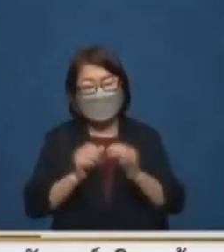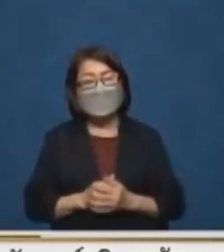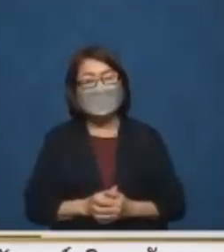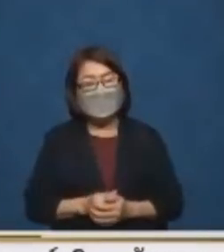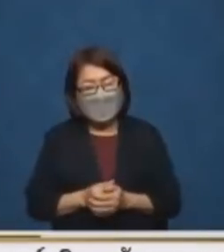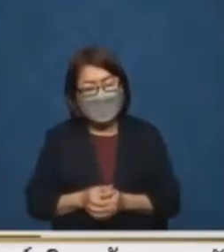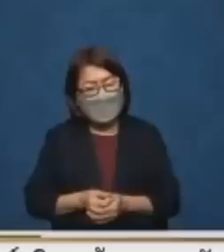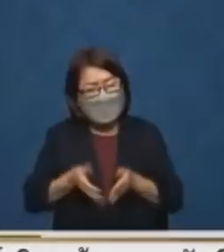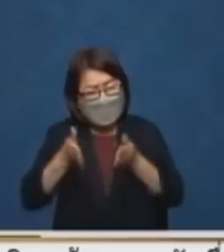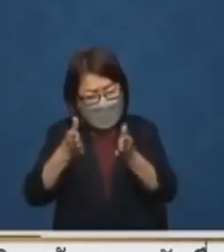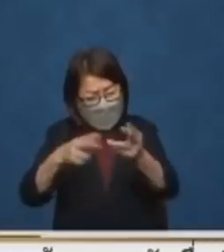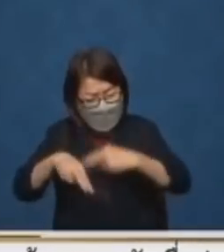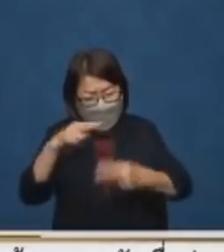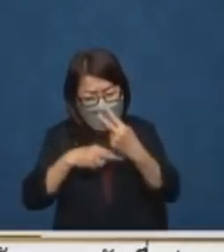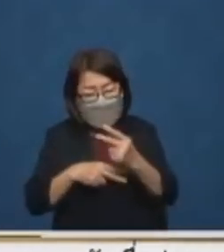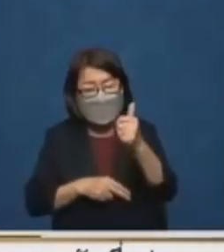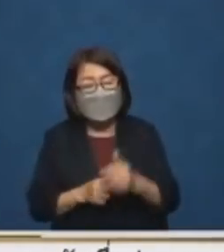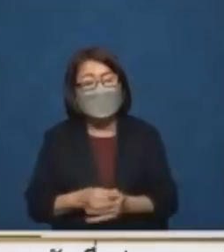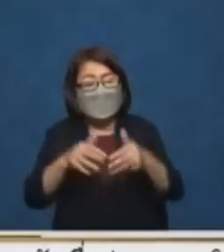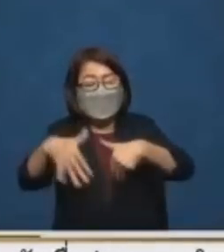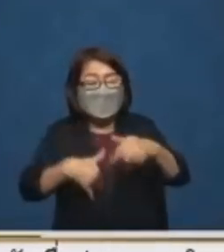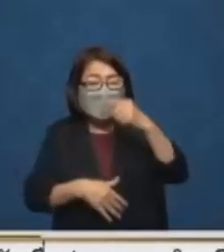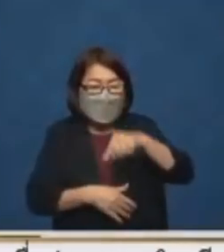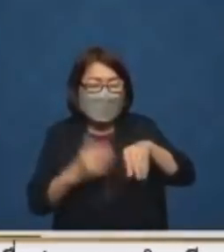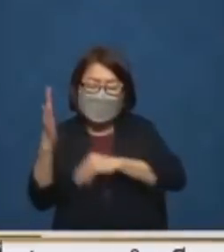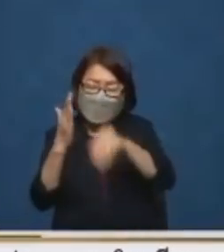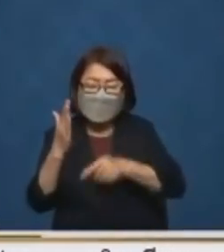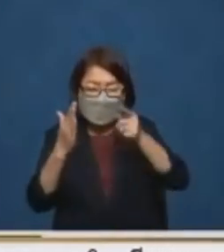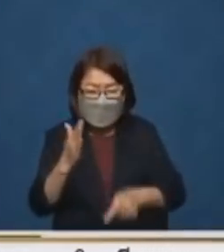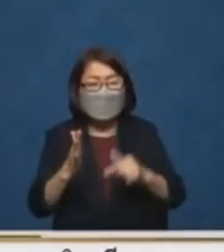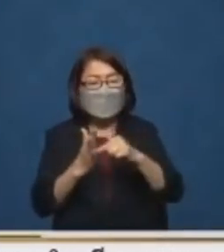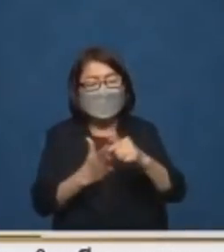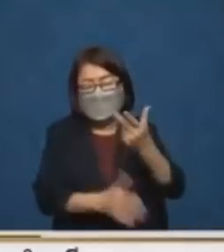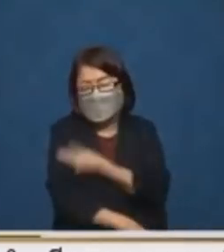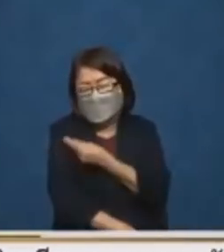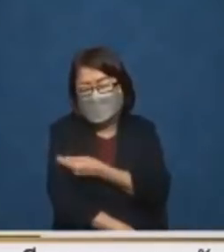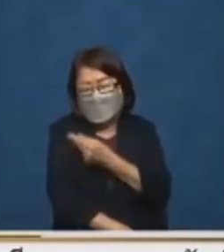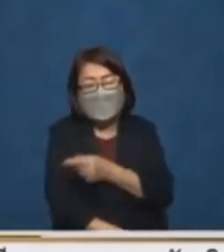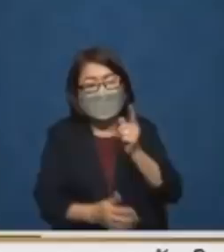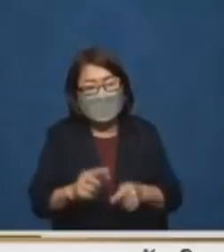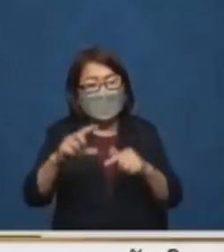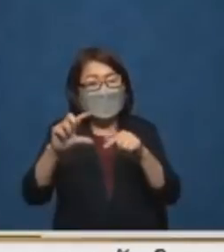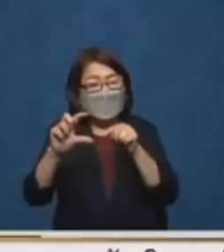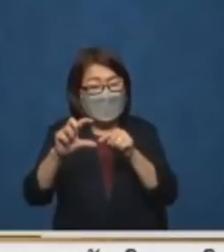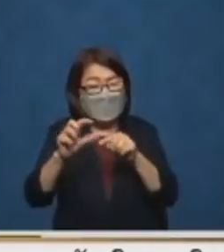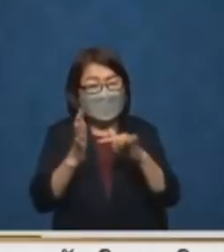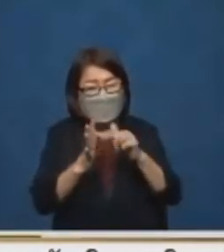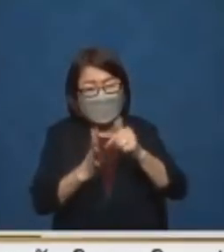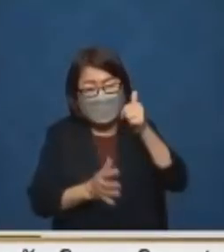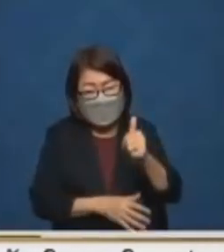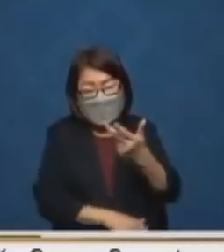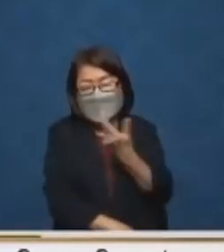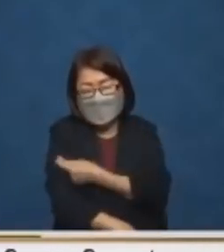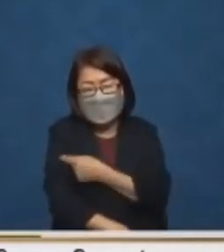ตรวจสอบได้และให้คนไยทกคนได้รับวัซีนอย่ทั่วถึงและมีประสิทธิภาพสูงสุดคร